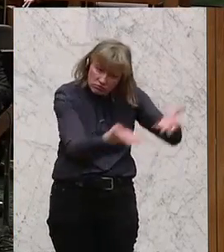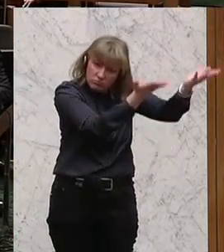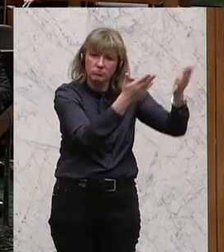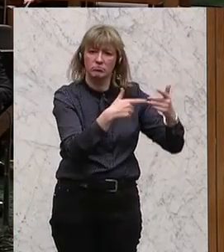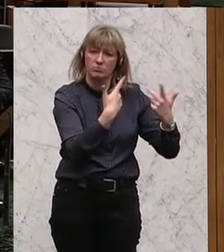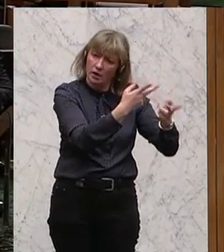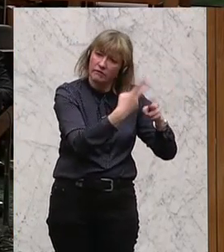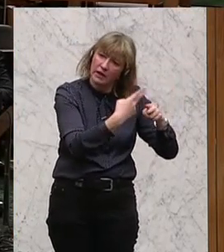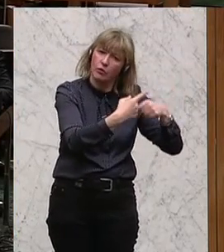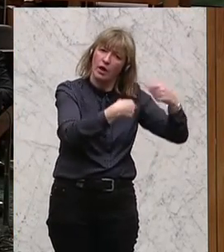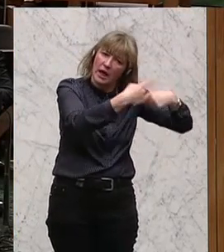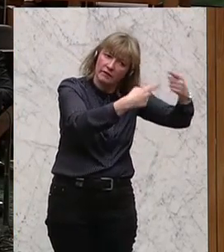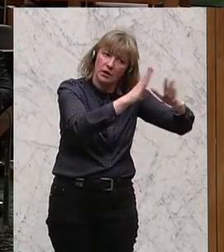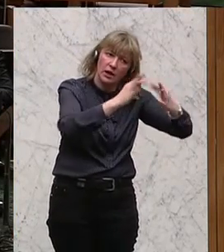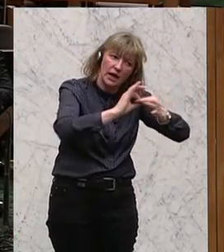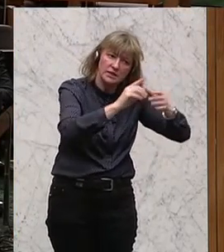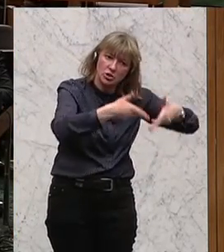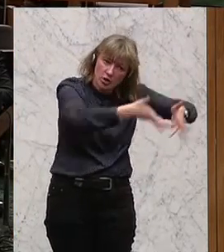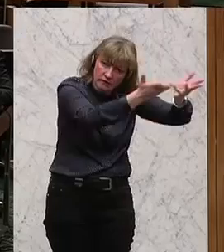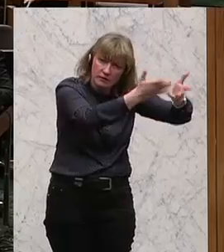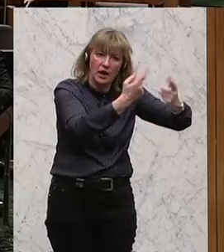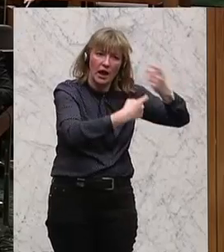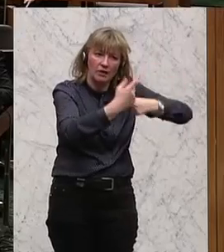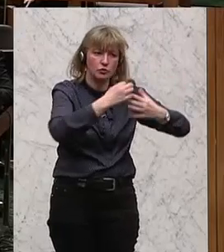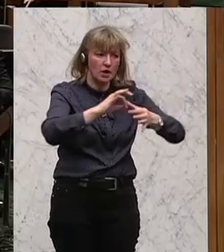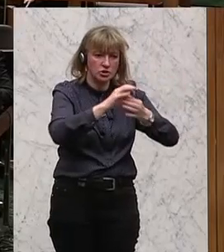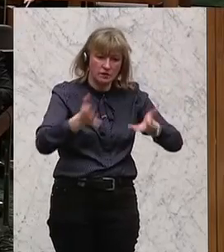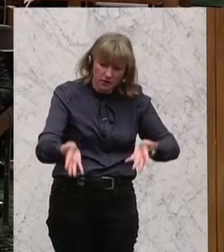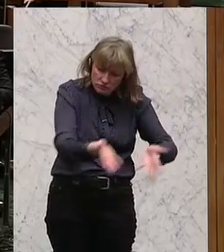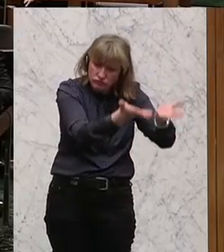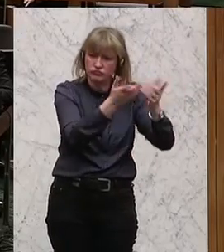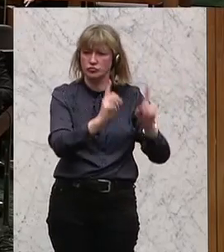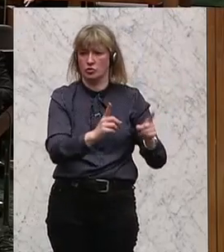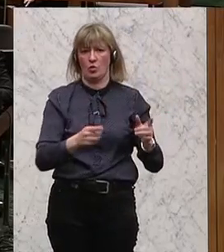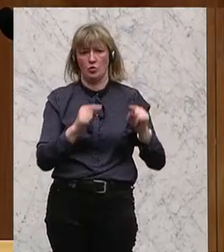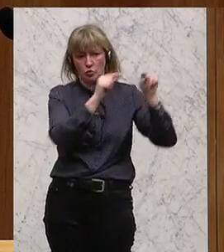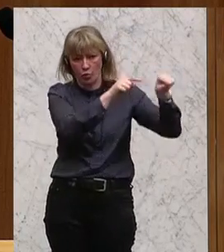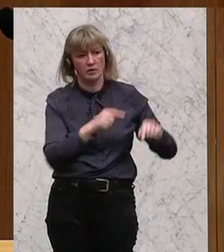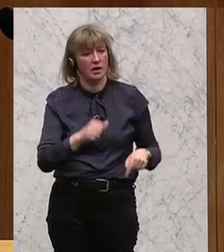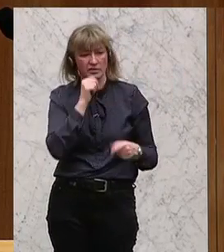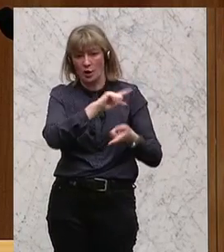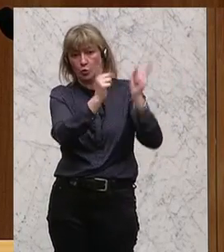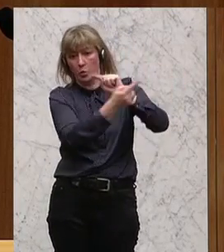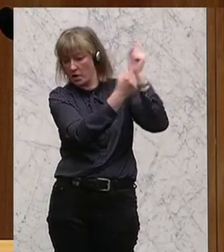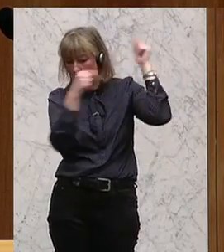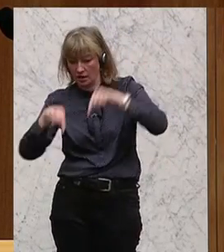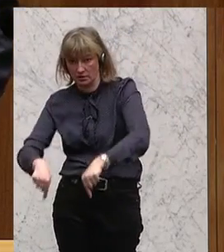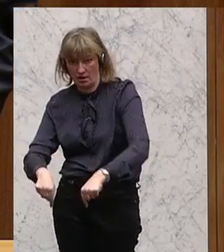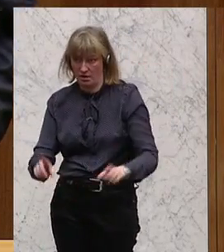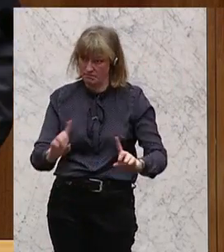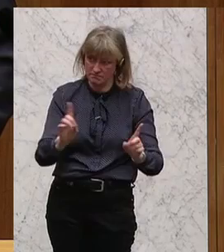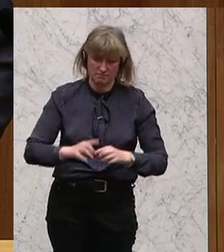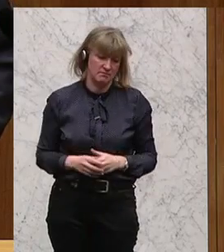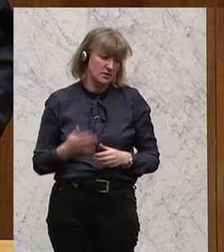wertvollen Beitrag zur Weiterentwicklung ihrer Gesellschaft, ihrer Herkunftsgesellschaft zu leisten. Und nicht umgekehrt. Und ich